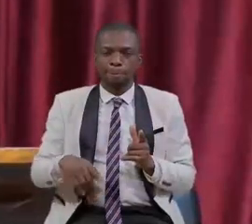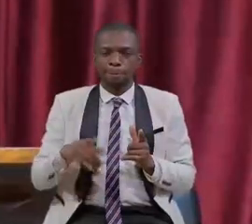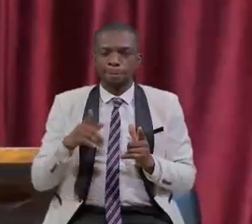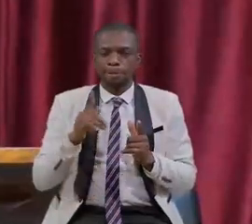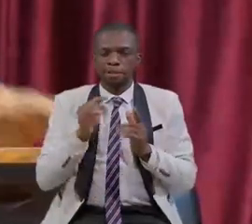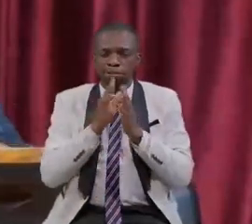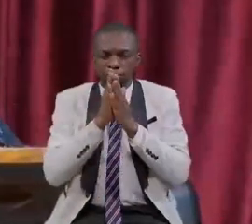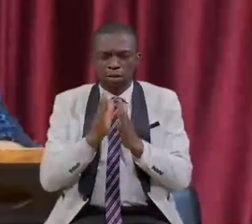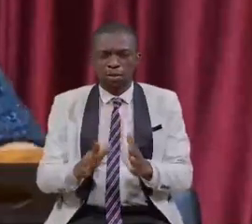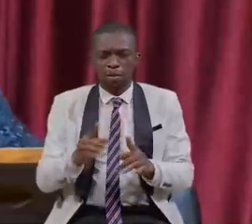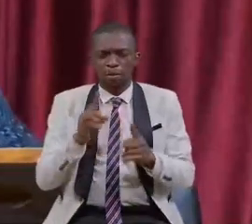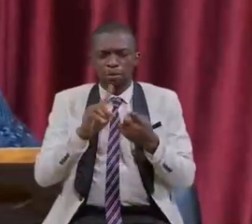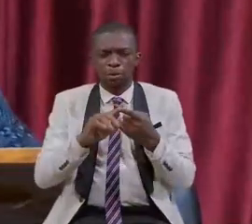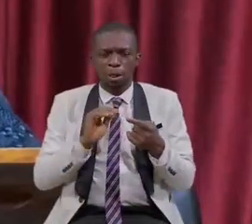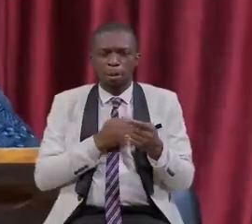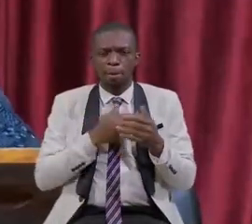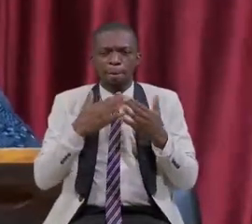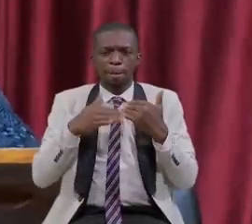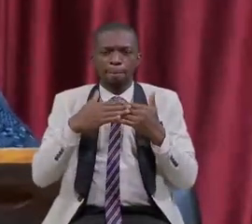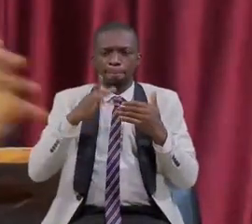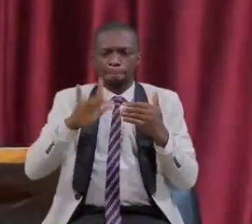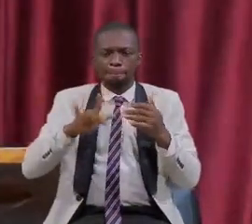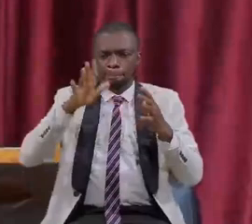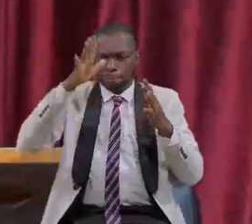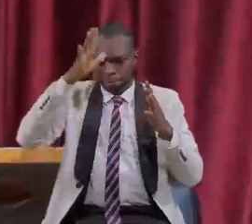La prière à notre Père céleste.